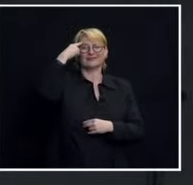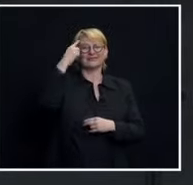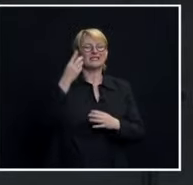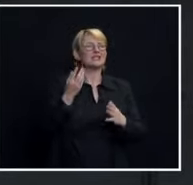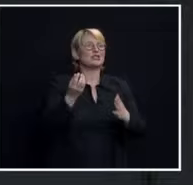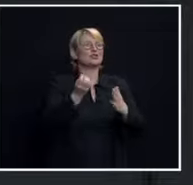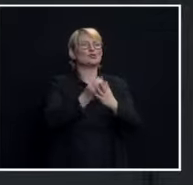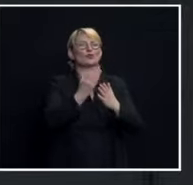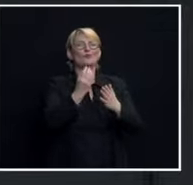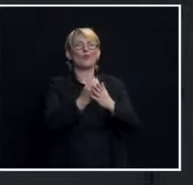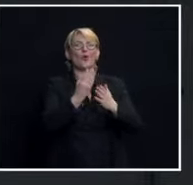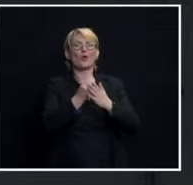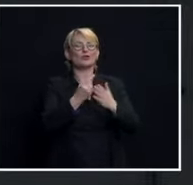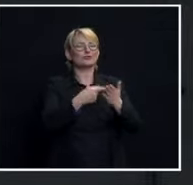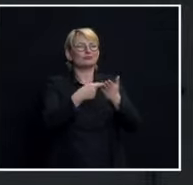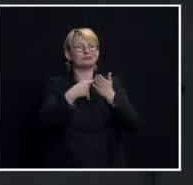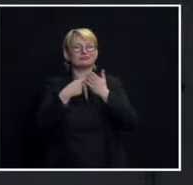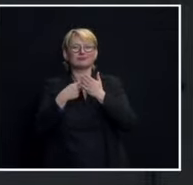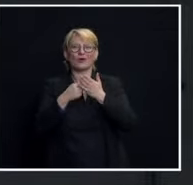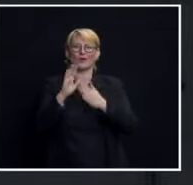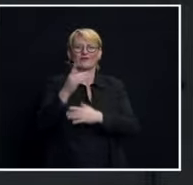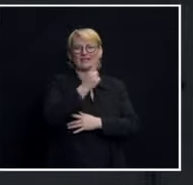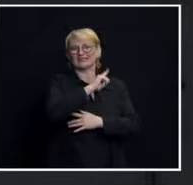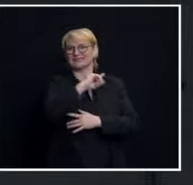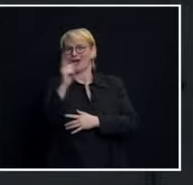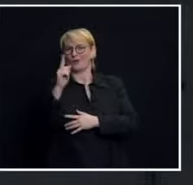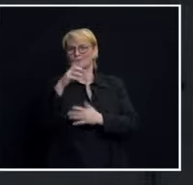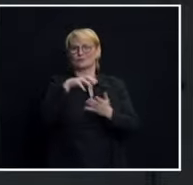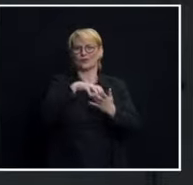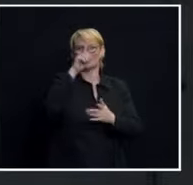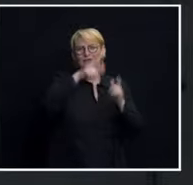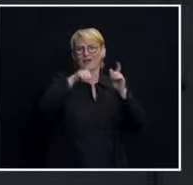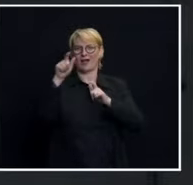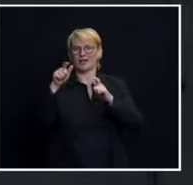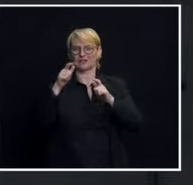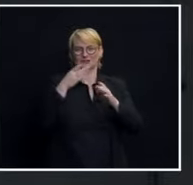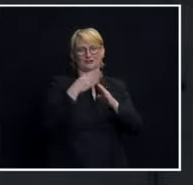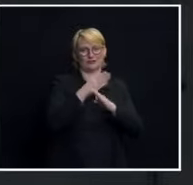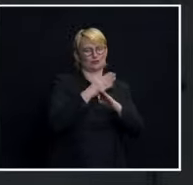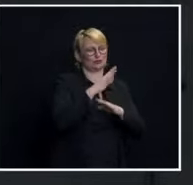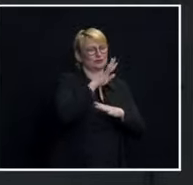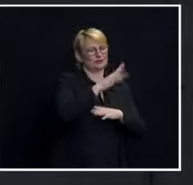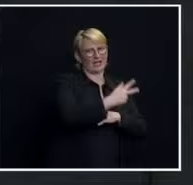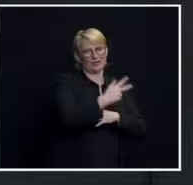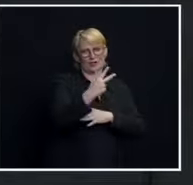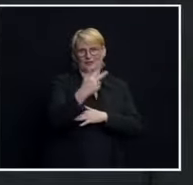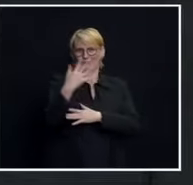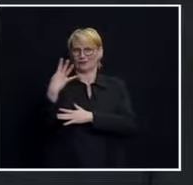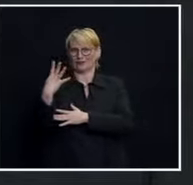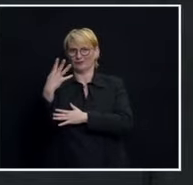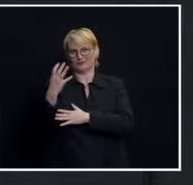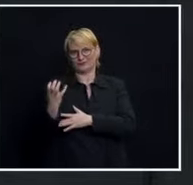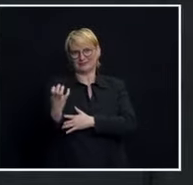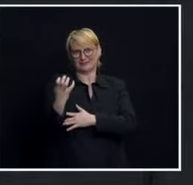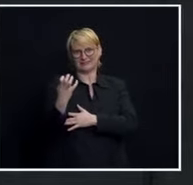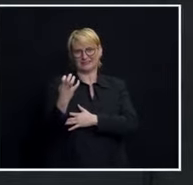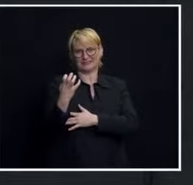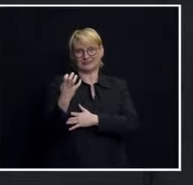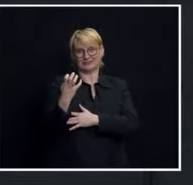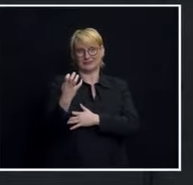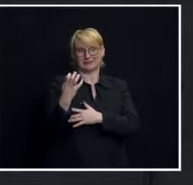von rund tausenden Münchnerinnen und Münchnern, die zwischen 1933 und 1945 aus